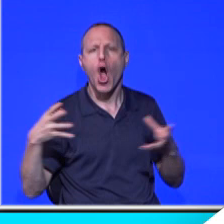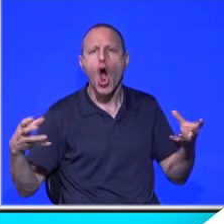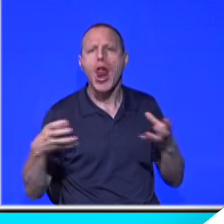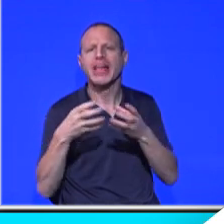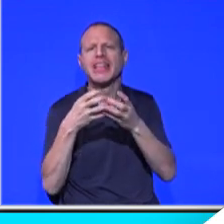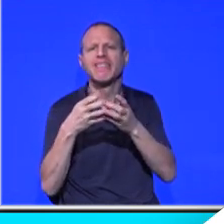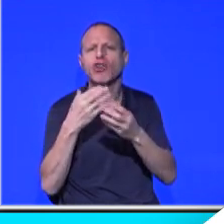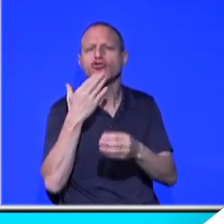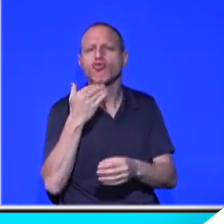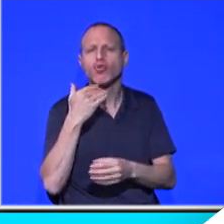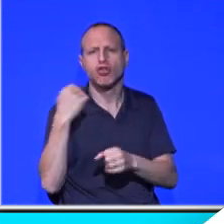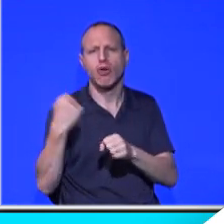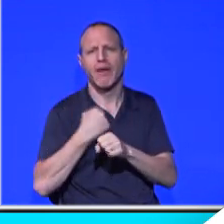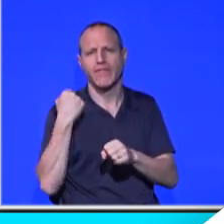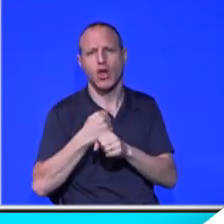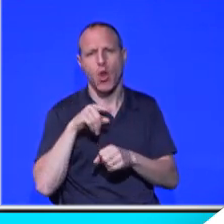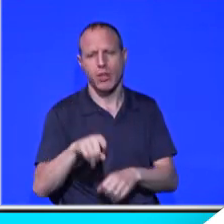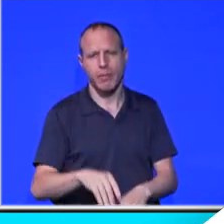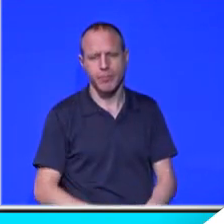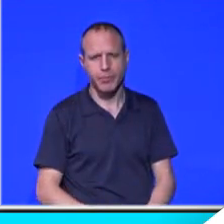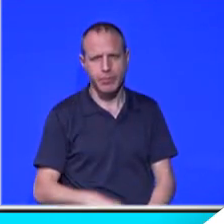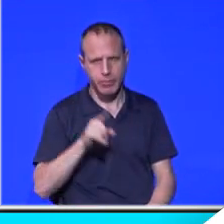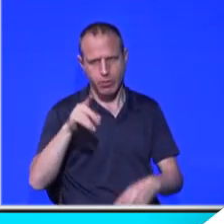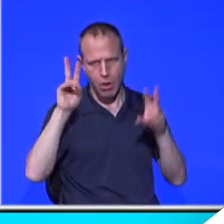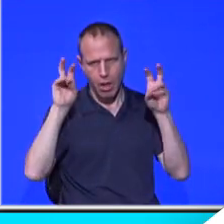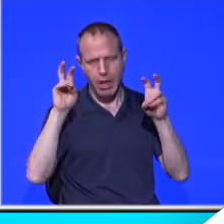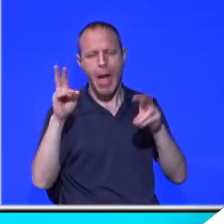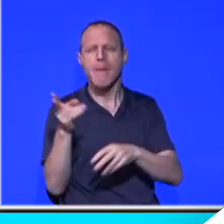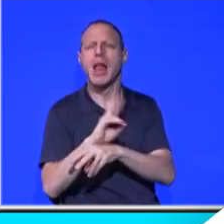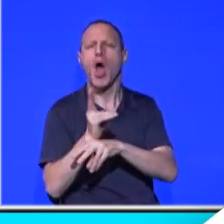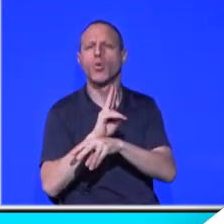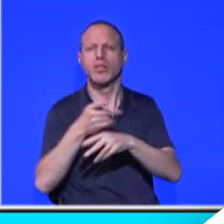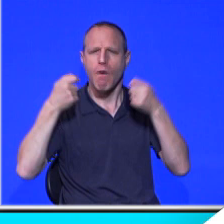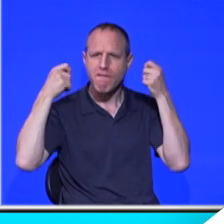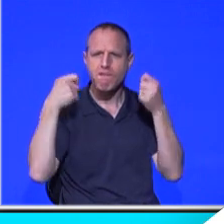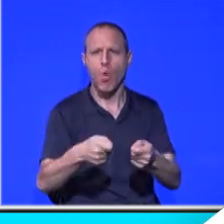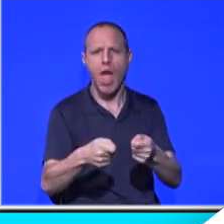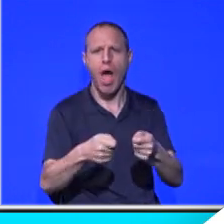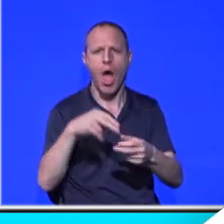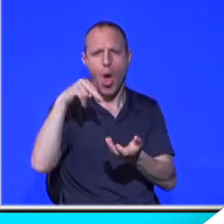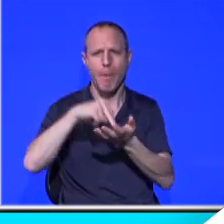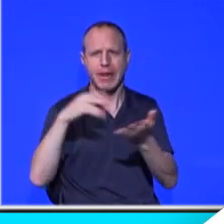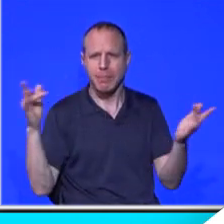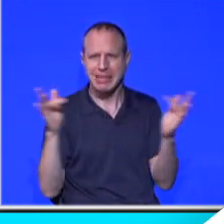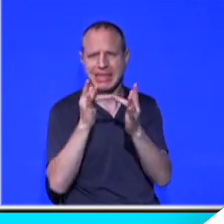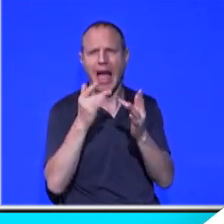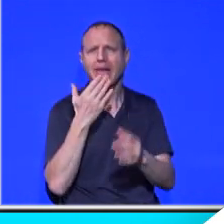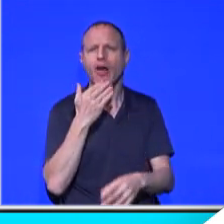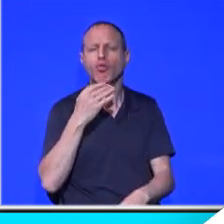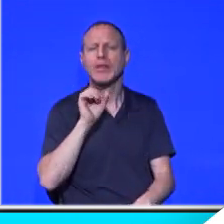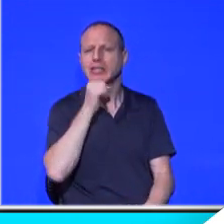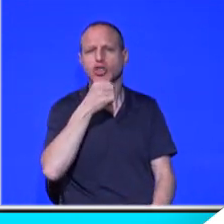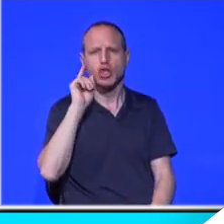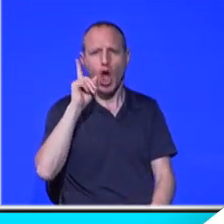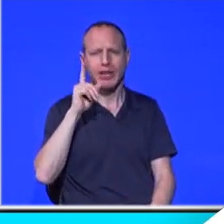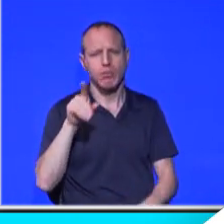הקולקטיב היהודי שמפעיל אותה. זאת הגדרה מלאכותית, כפויה, עומדת בסתירה ליהדות ההיסטורית כפי